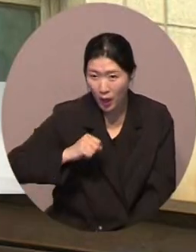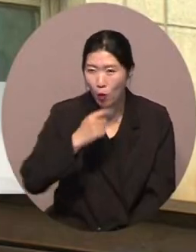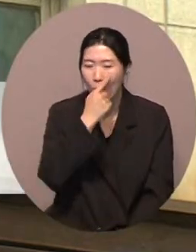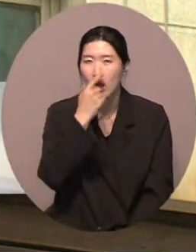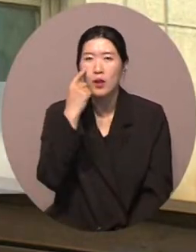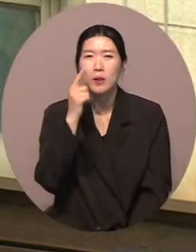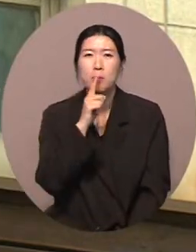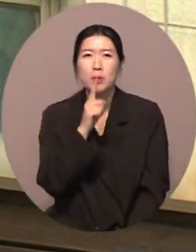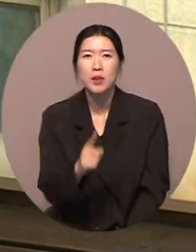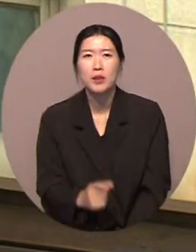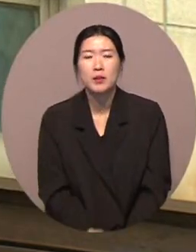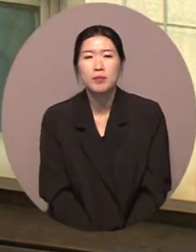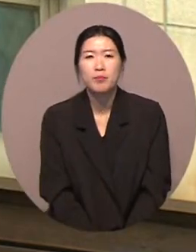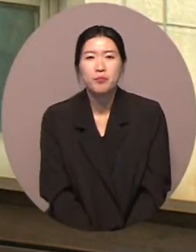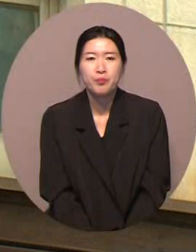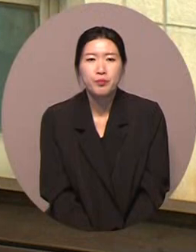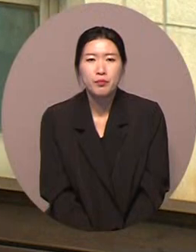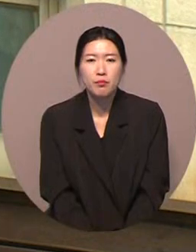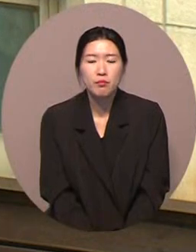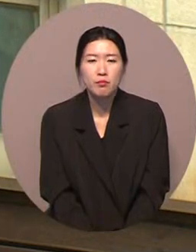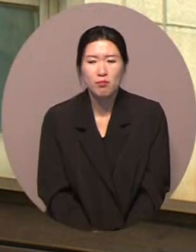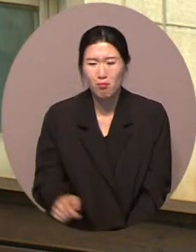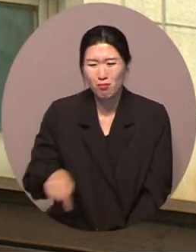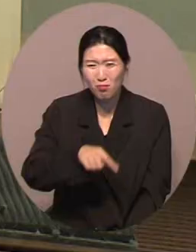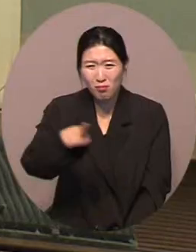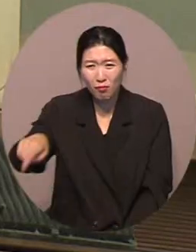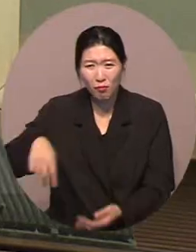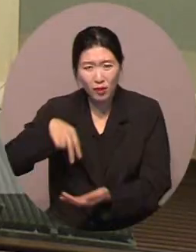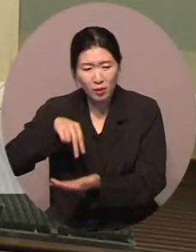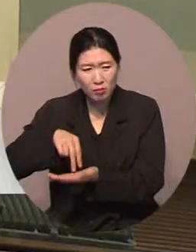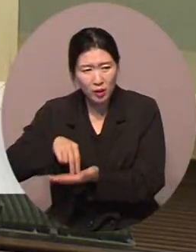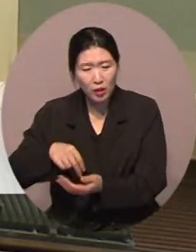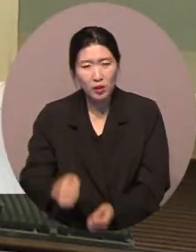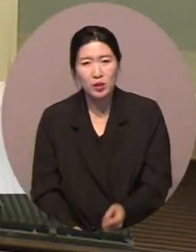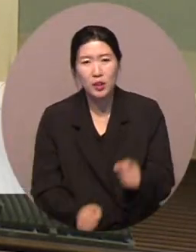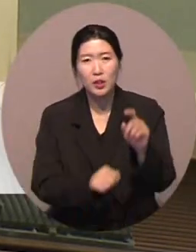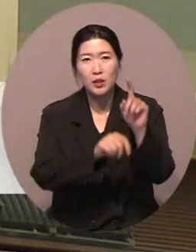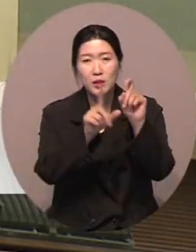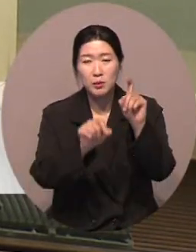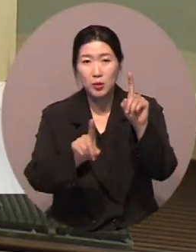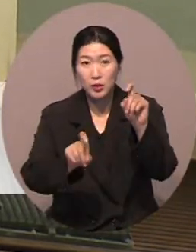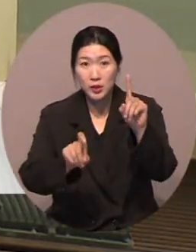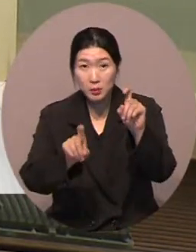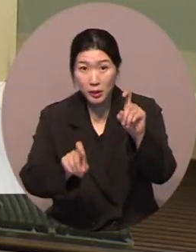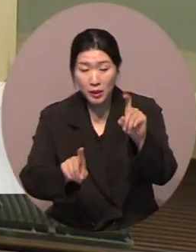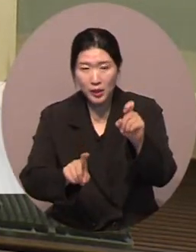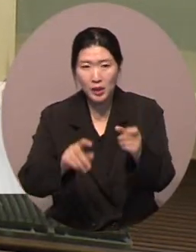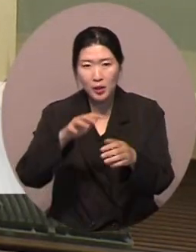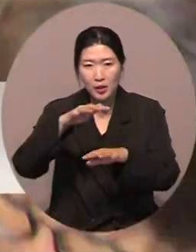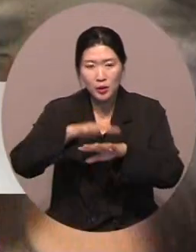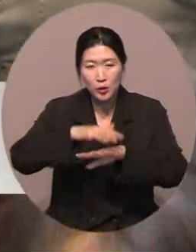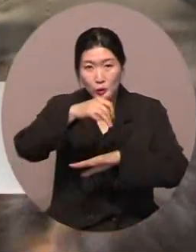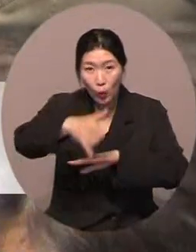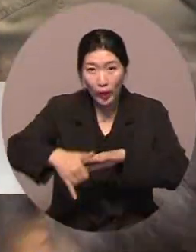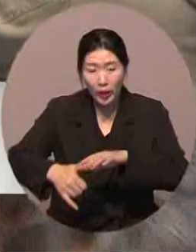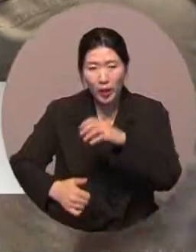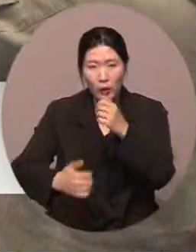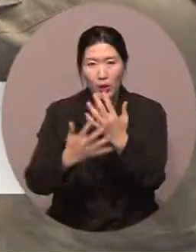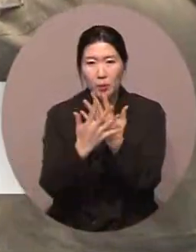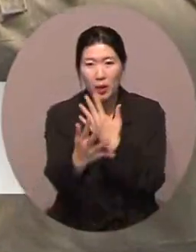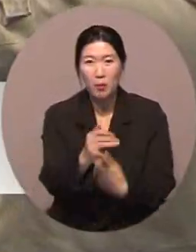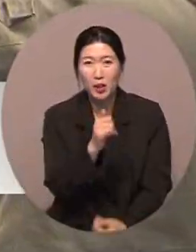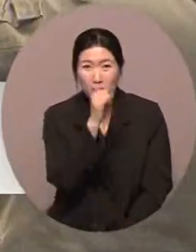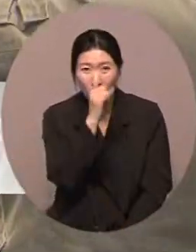파악한 것으로 전해졌습니다. 이에 대해 전농 측은 오는 11일 전국 민중 총궐기대회를 앞두고